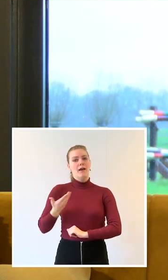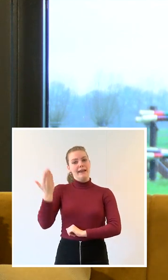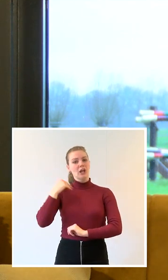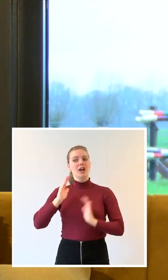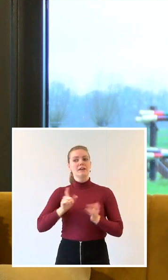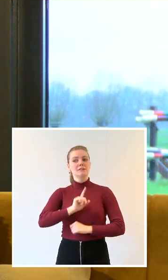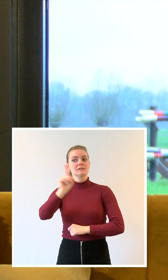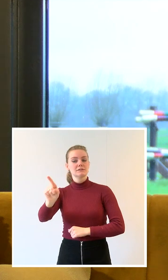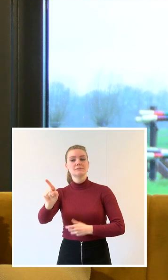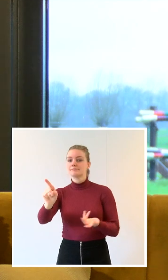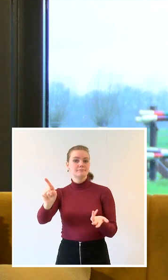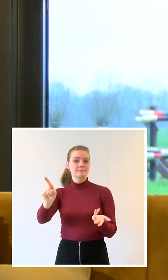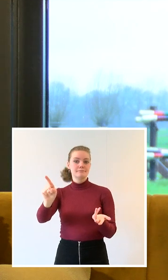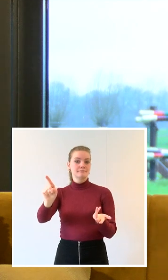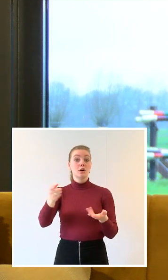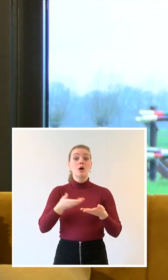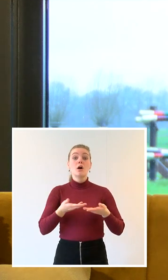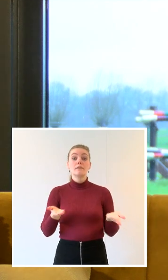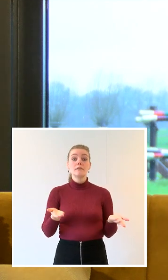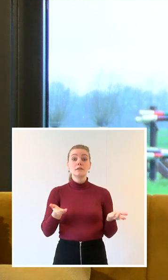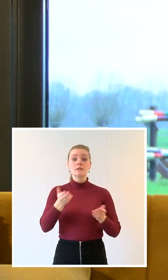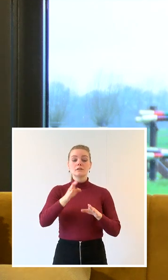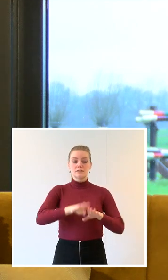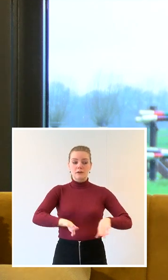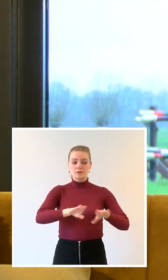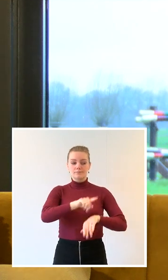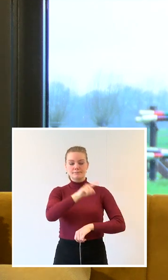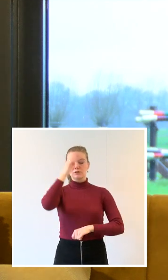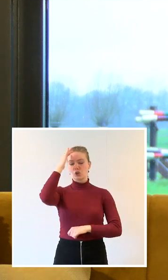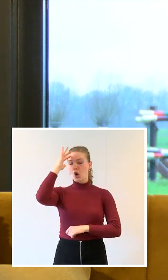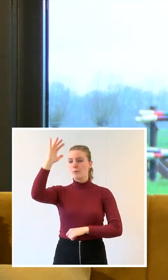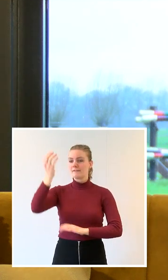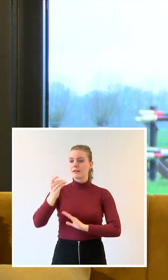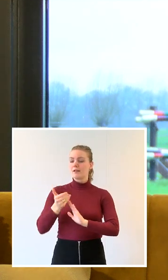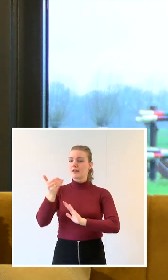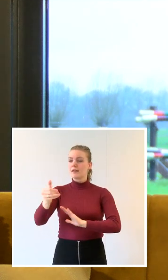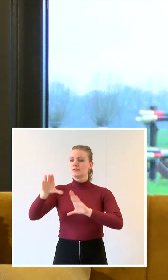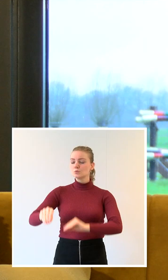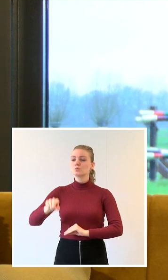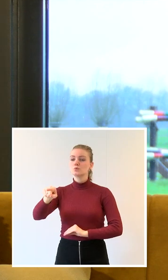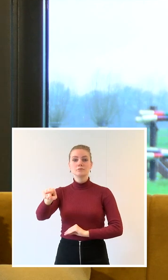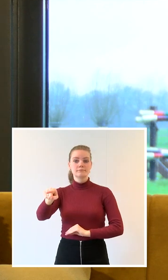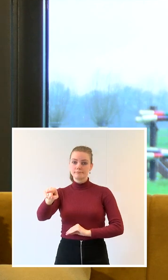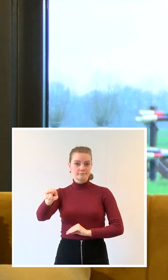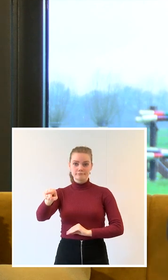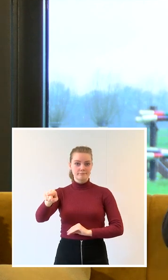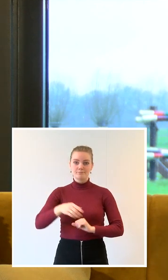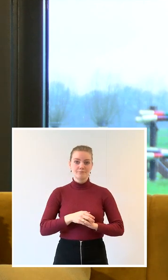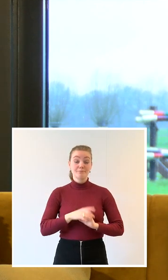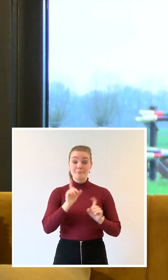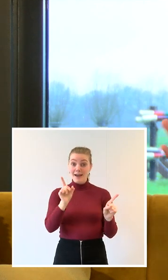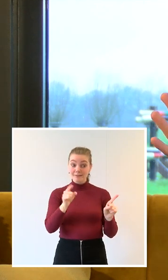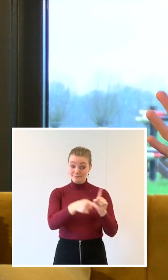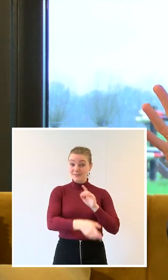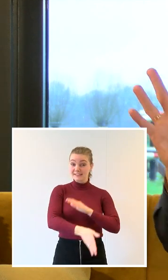geen vertrek omdat hij een soort droom heeft die hij wil verwezenlijken. Het is een vertrek waarbij hij ook niet weggaat